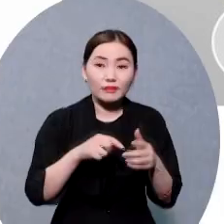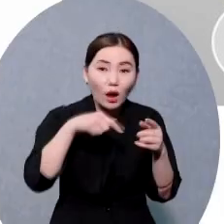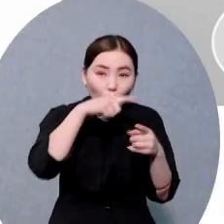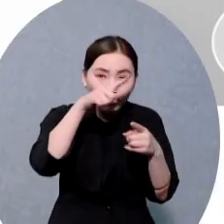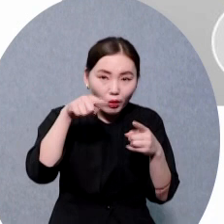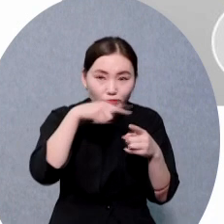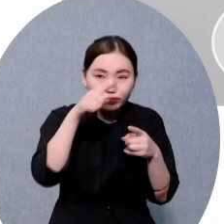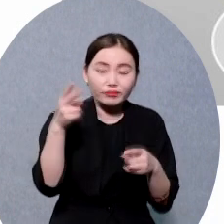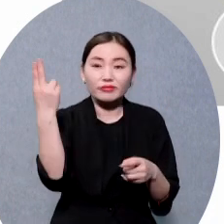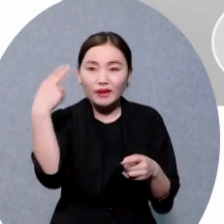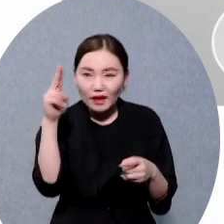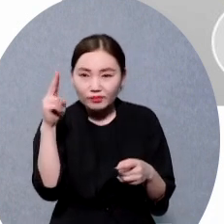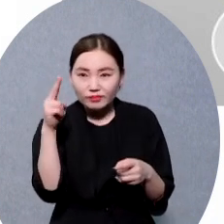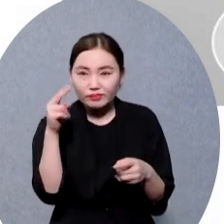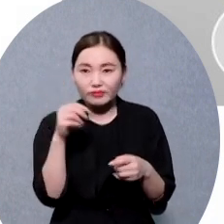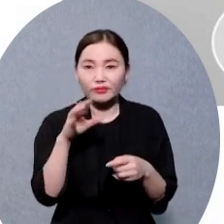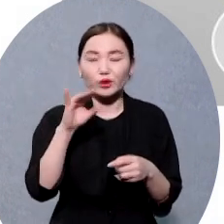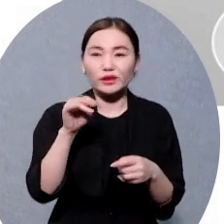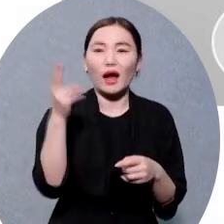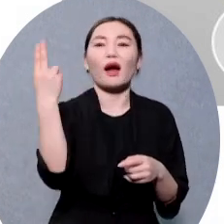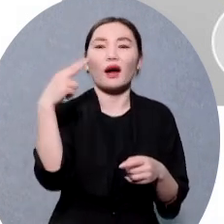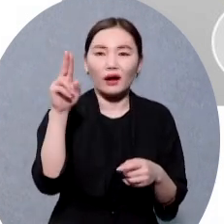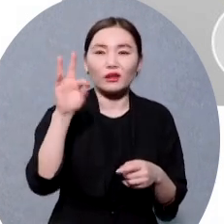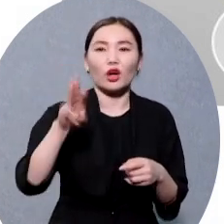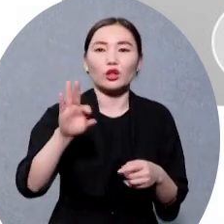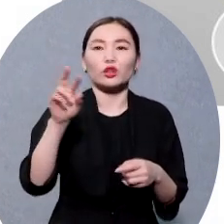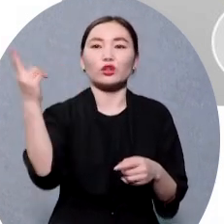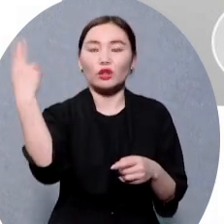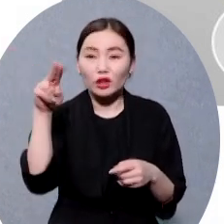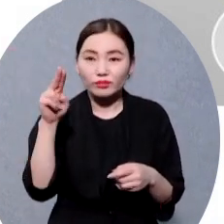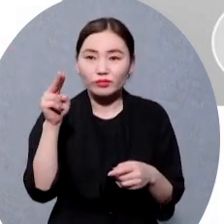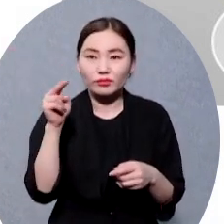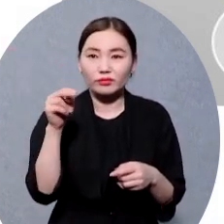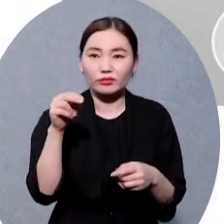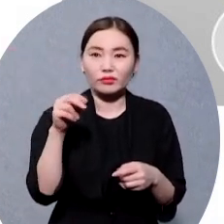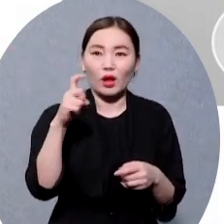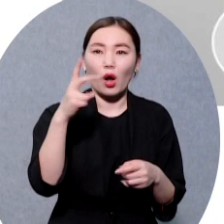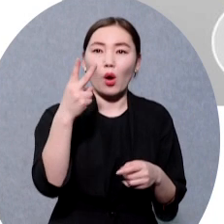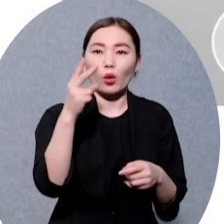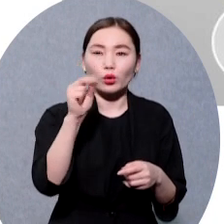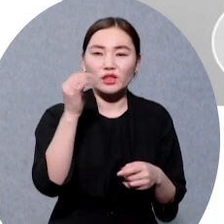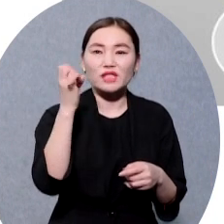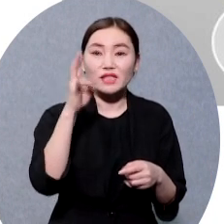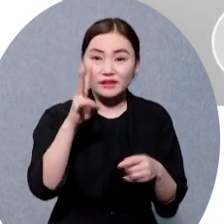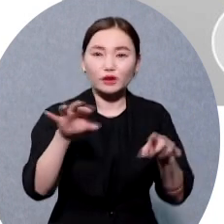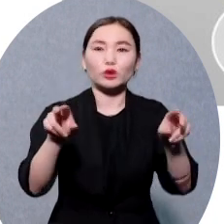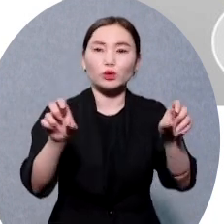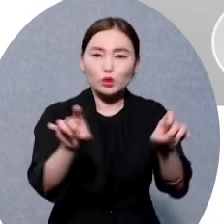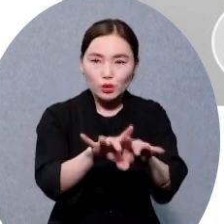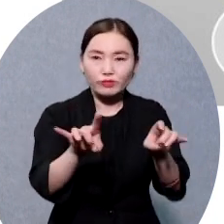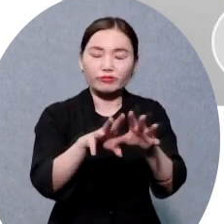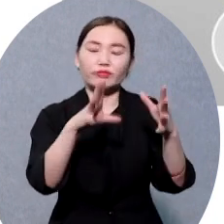За энэ хөө одоо дугуй тэмдэглэгийн дээр багш нь дээ үсгээр одоо дотоодын зүгээс нөлөөсөн хүчин зүйлийг тэмдэглэсэн байж